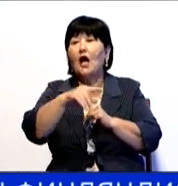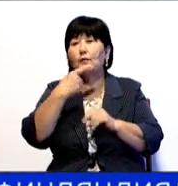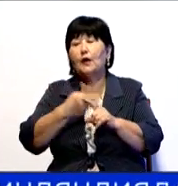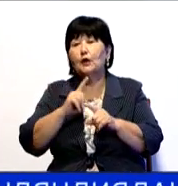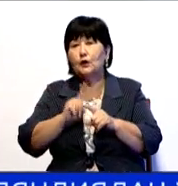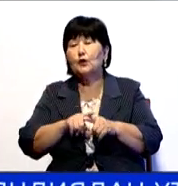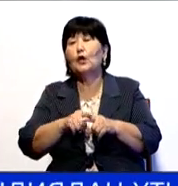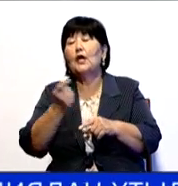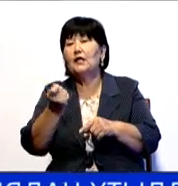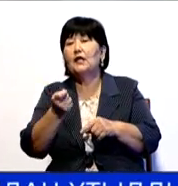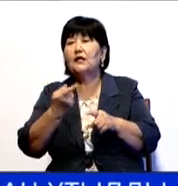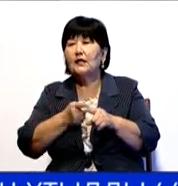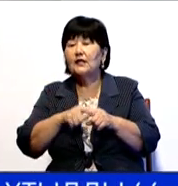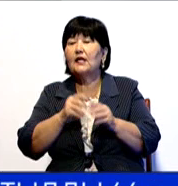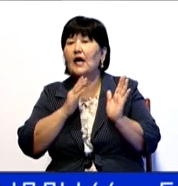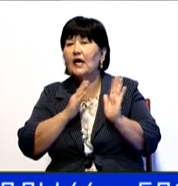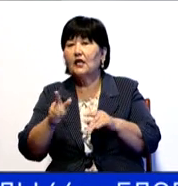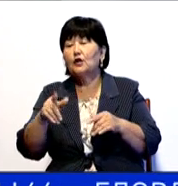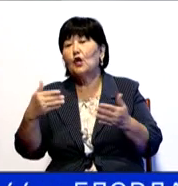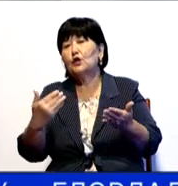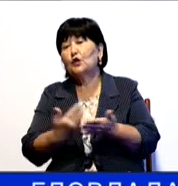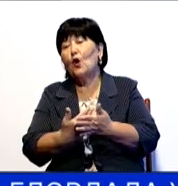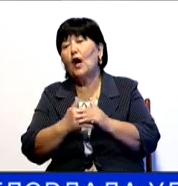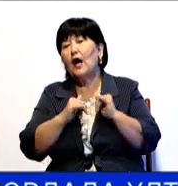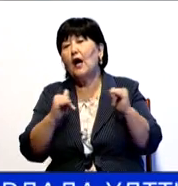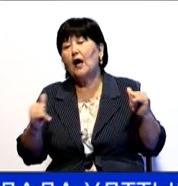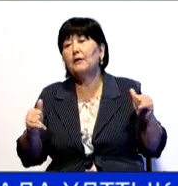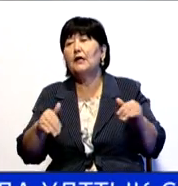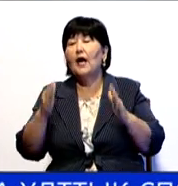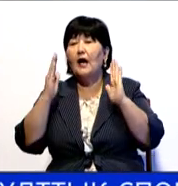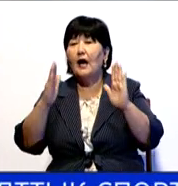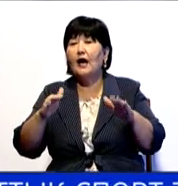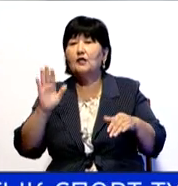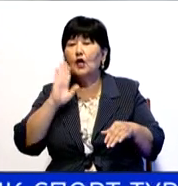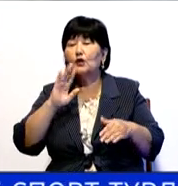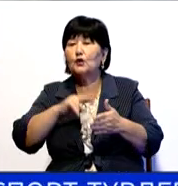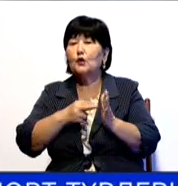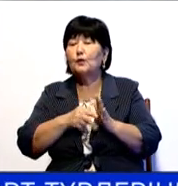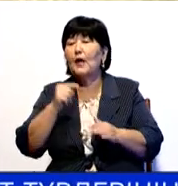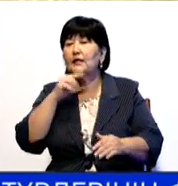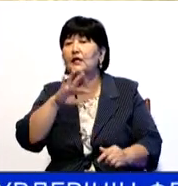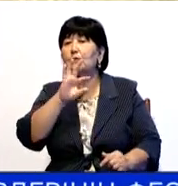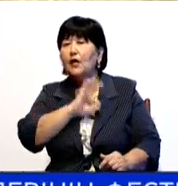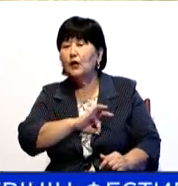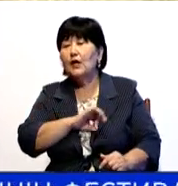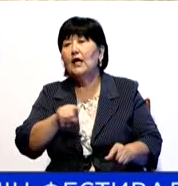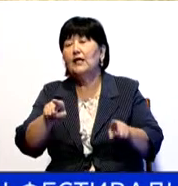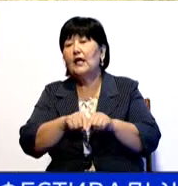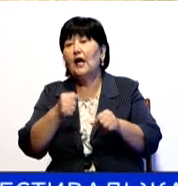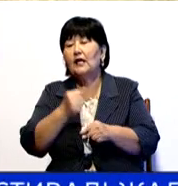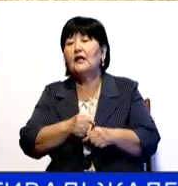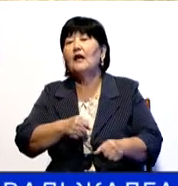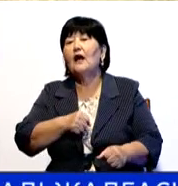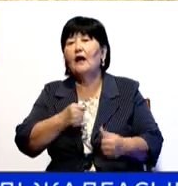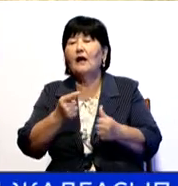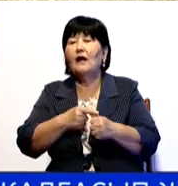Сол дақылдың суын реттеп, сол жаға массивін ашып, қашыртқыларды салып, су мен жерді тиімді игерудің тілін тапқан аты аңыз